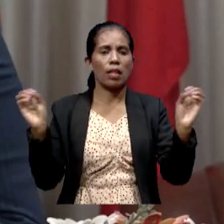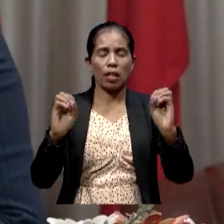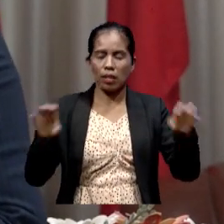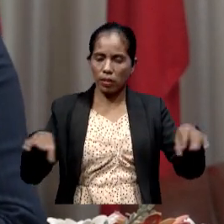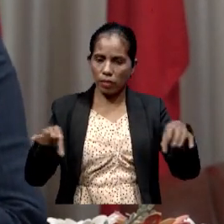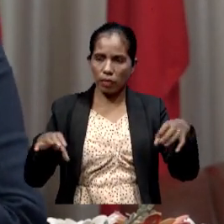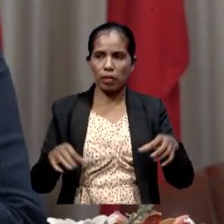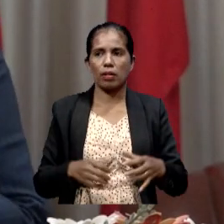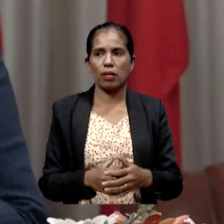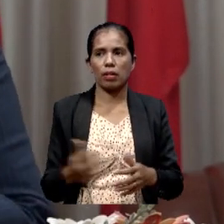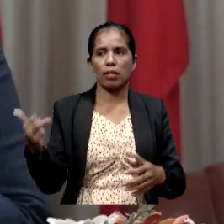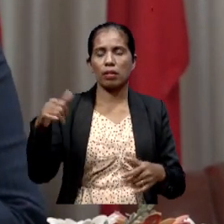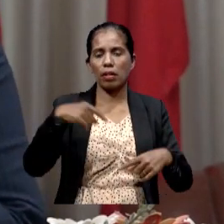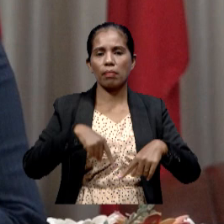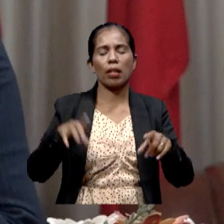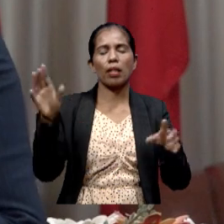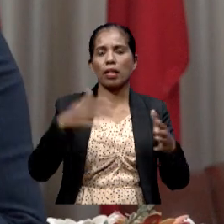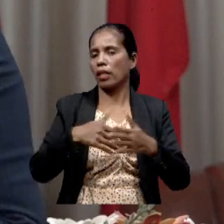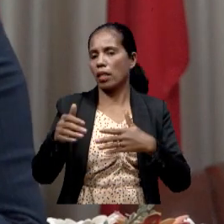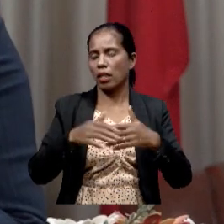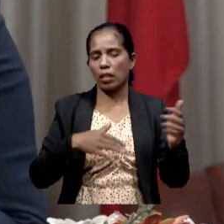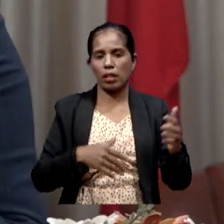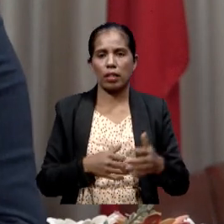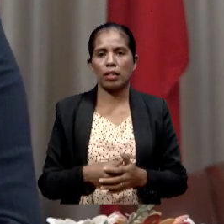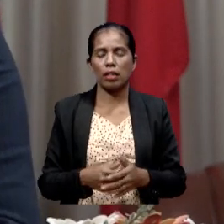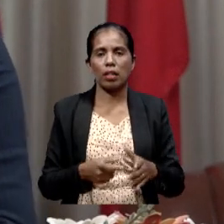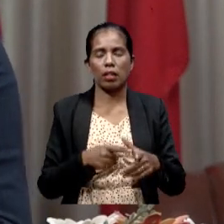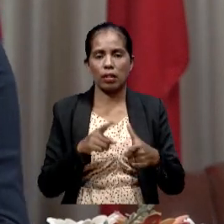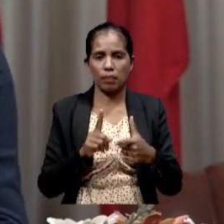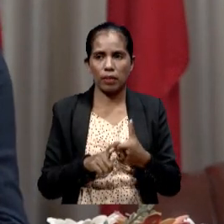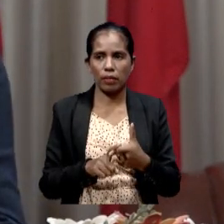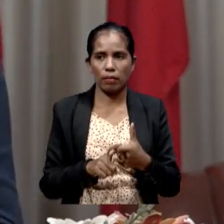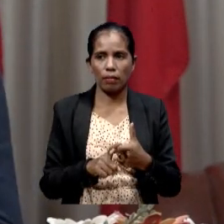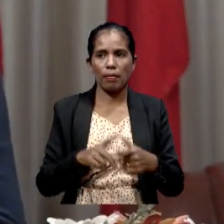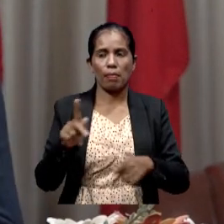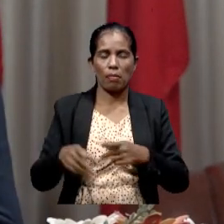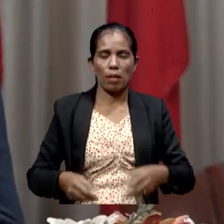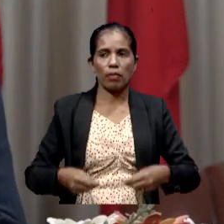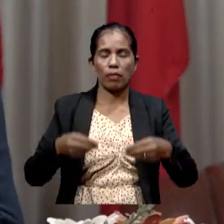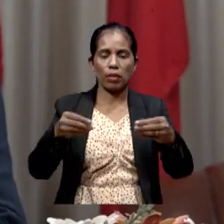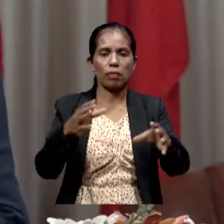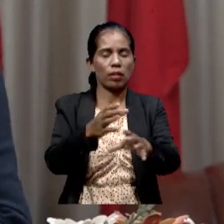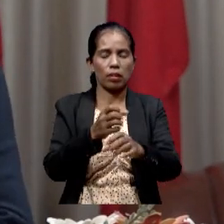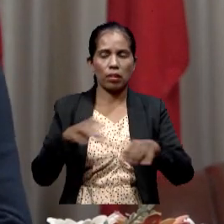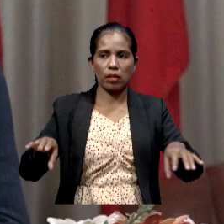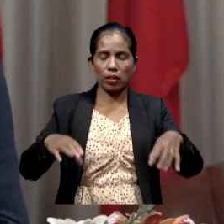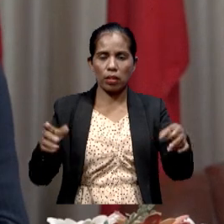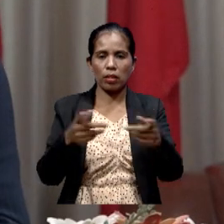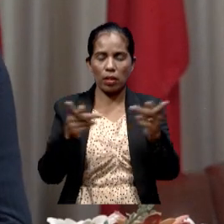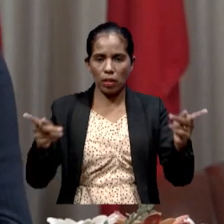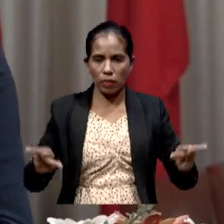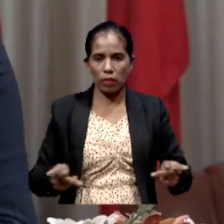ba, sira sirba det, antau sirba neba, sira ema foti det ba sir servisu nebe ma fatin nebe ma